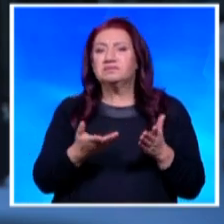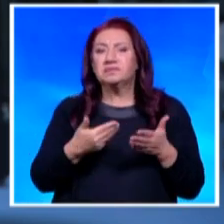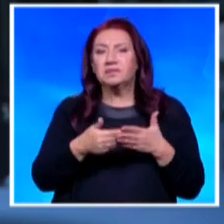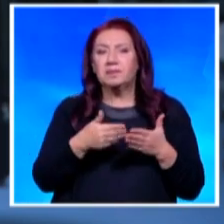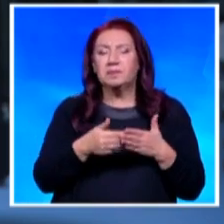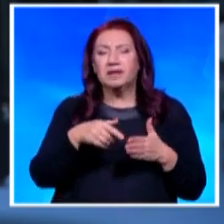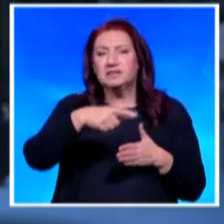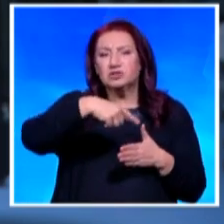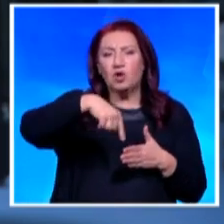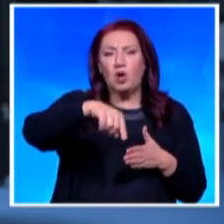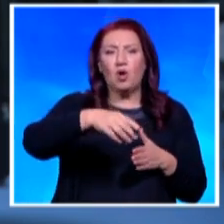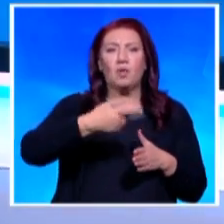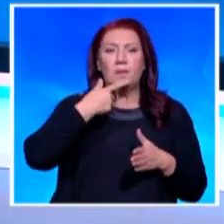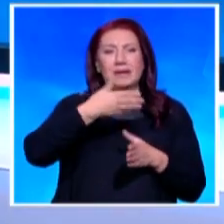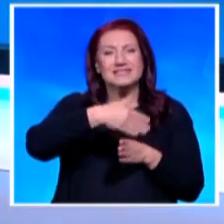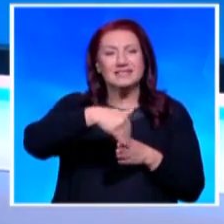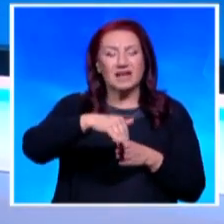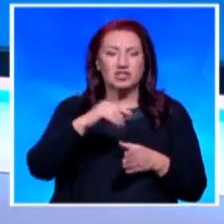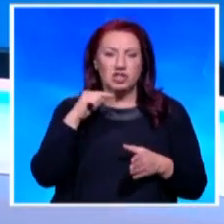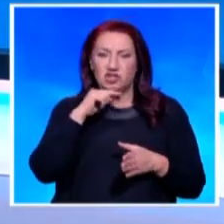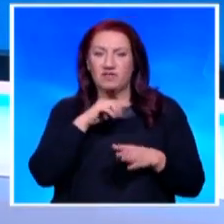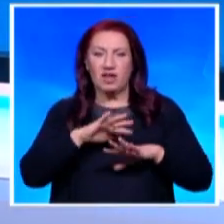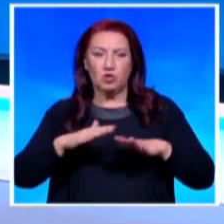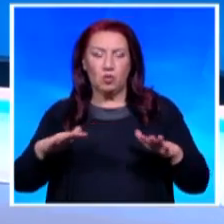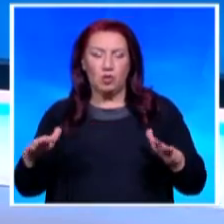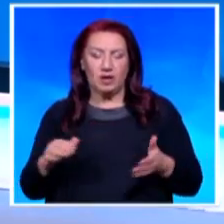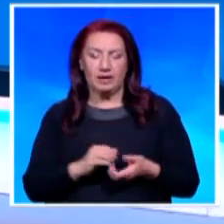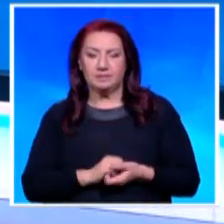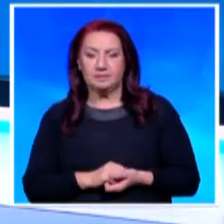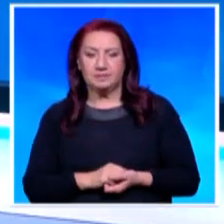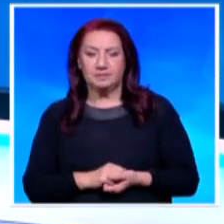Червено море. Християна Червенкова за отвлечения български кораб. Благодаря.